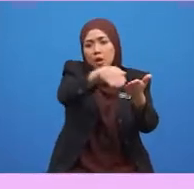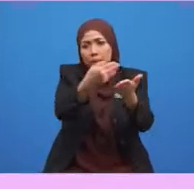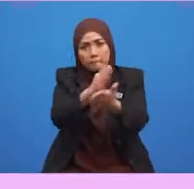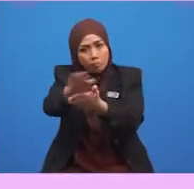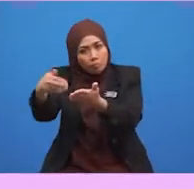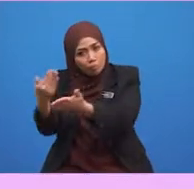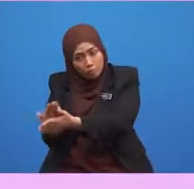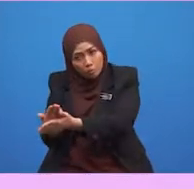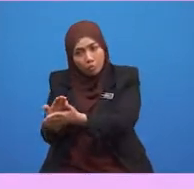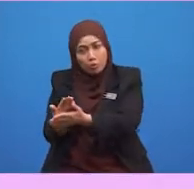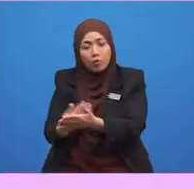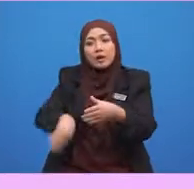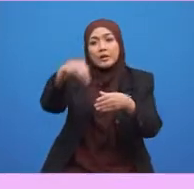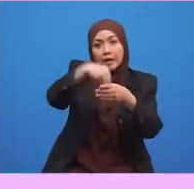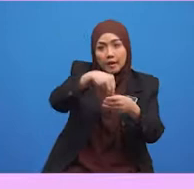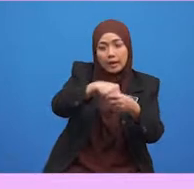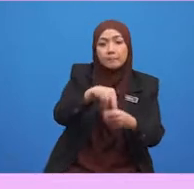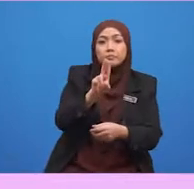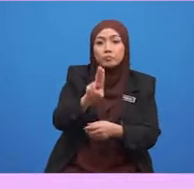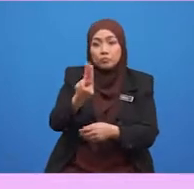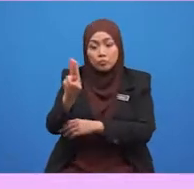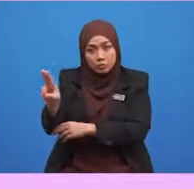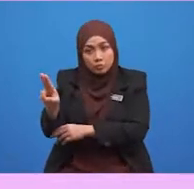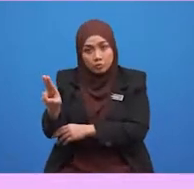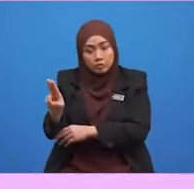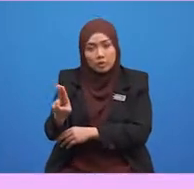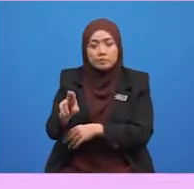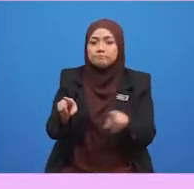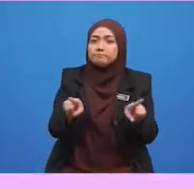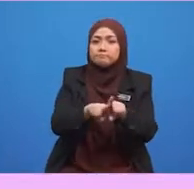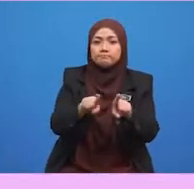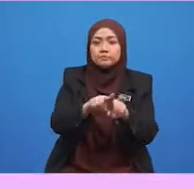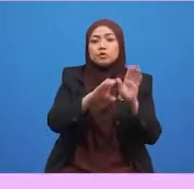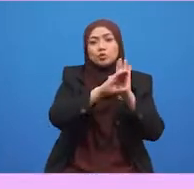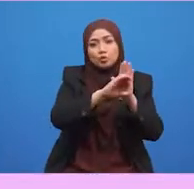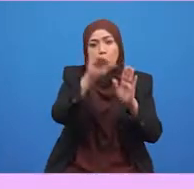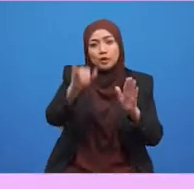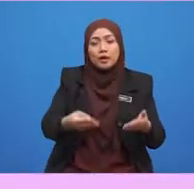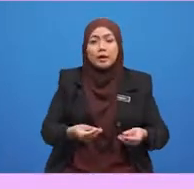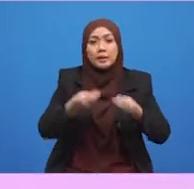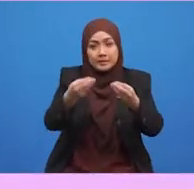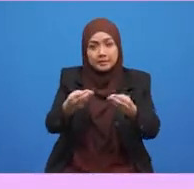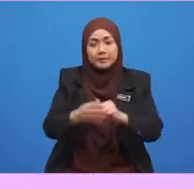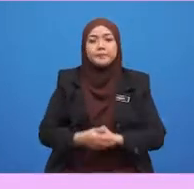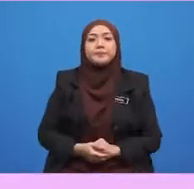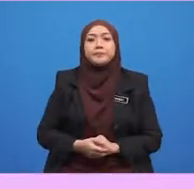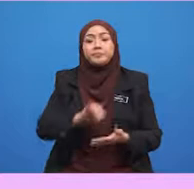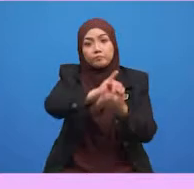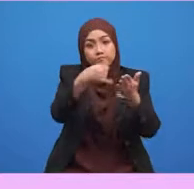luas dalam unit persegi seperti pada paparan. Jumlahnya bersamaan